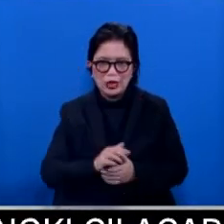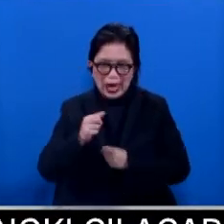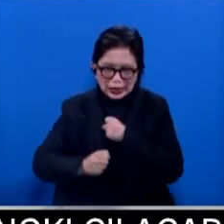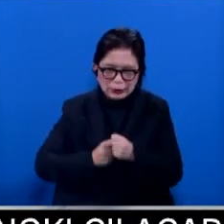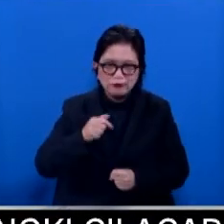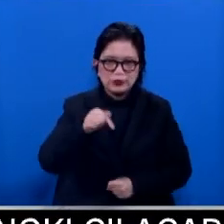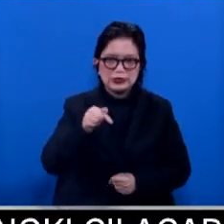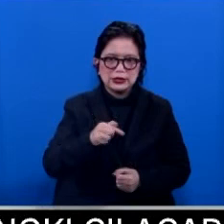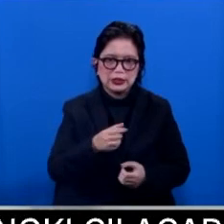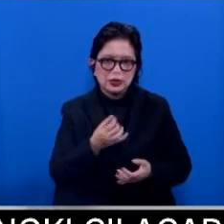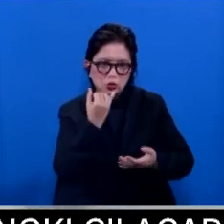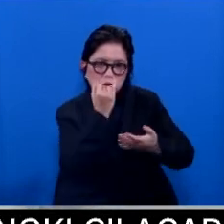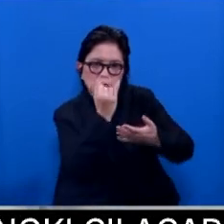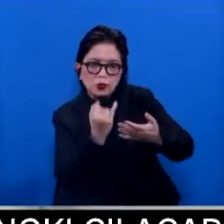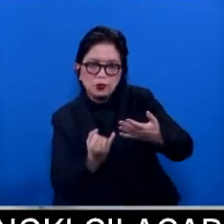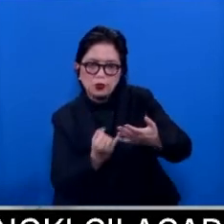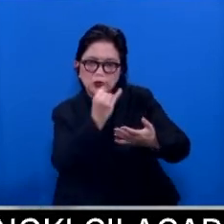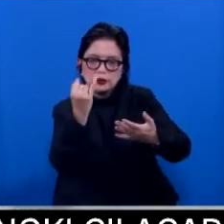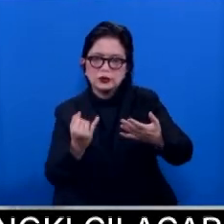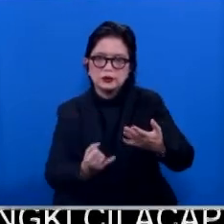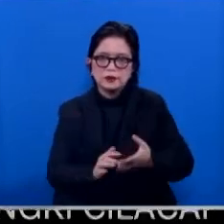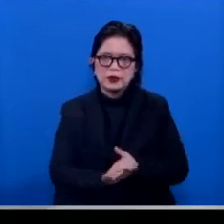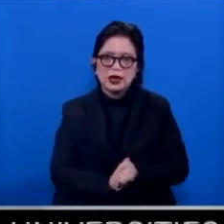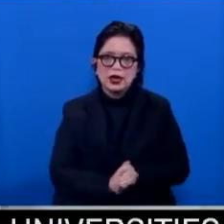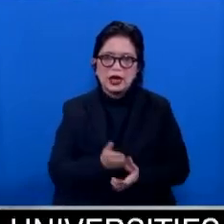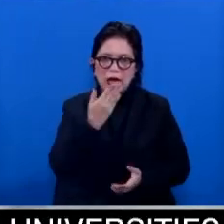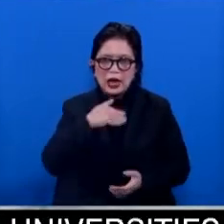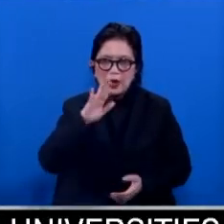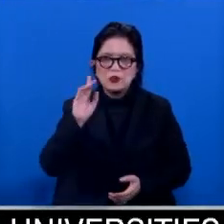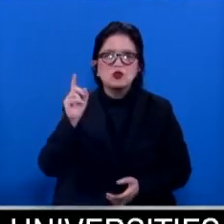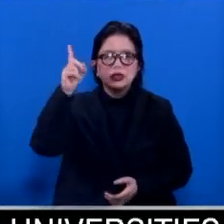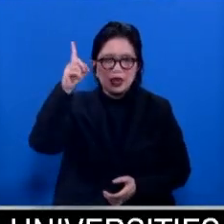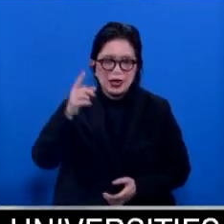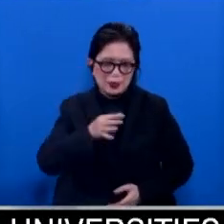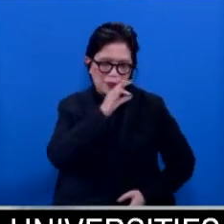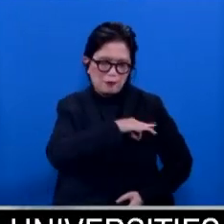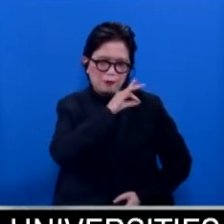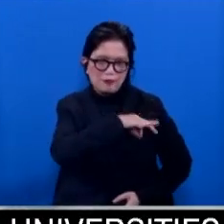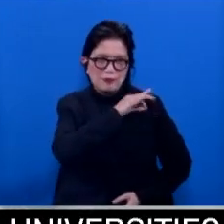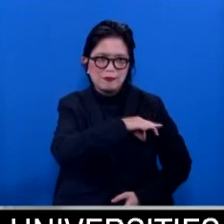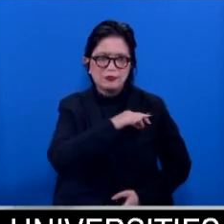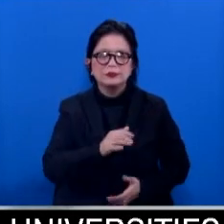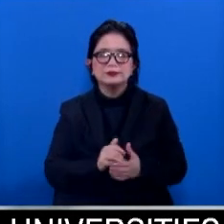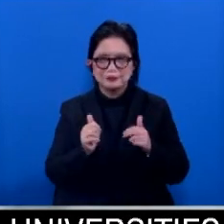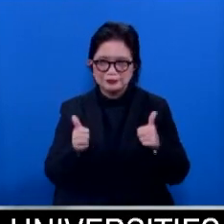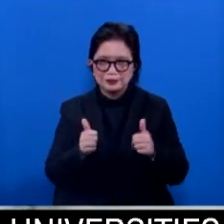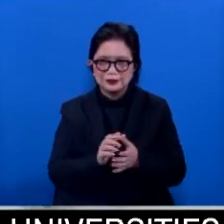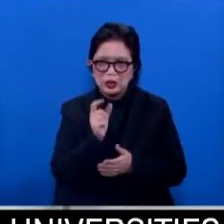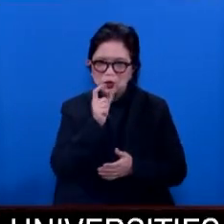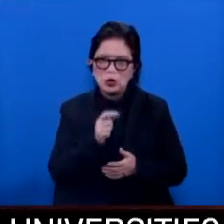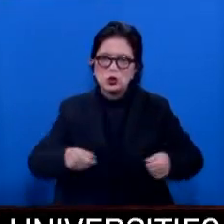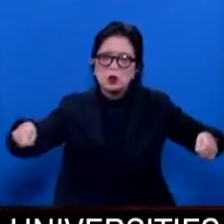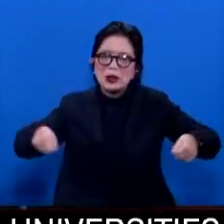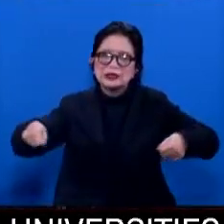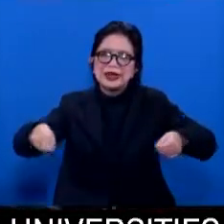ada penambahan income, Ibu? Ada... Ya, Alhamdulillah. ada tambahan buat di dapur lah.